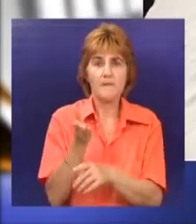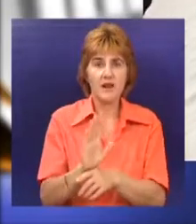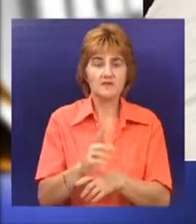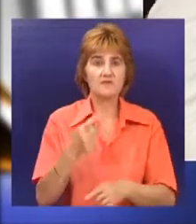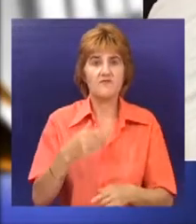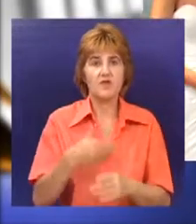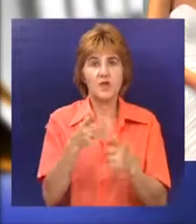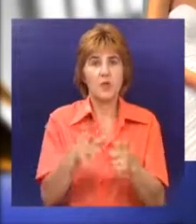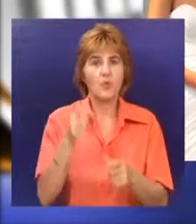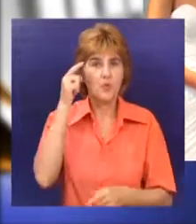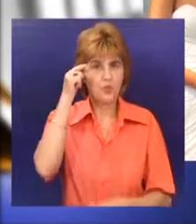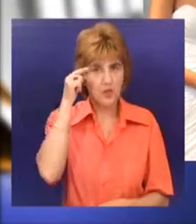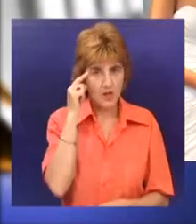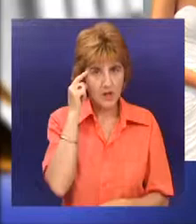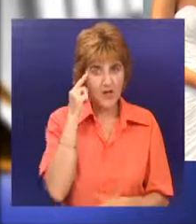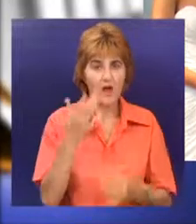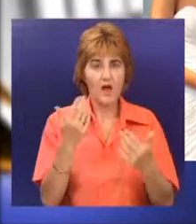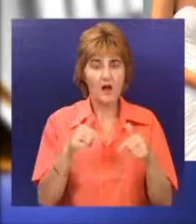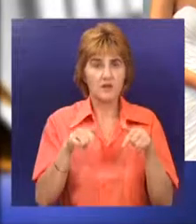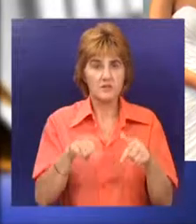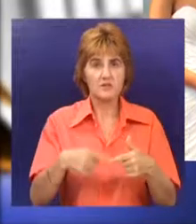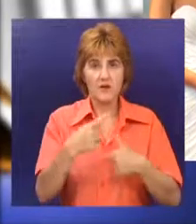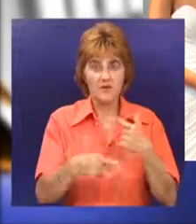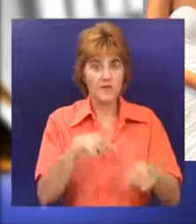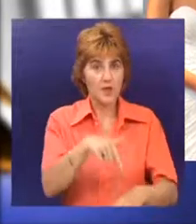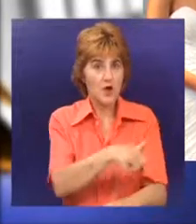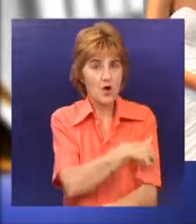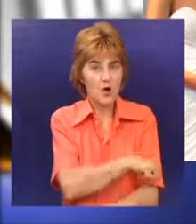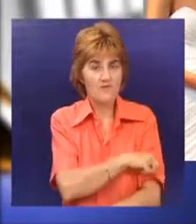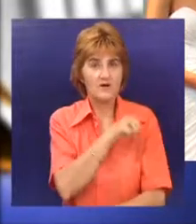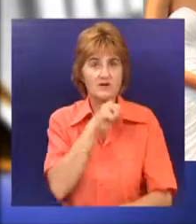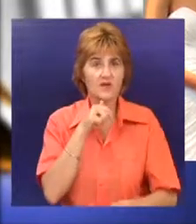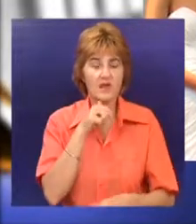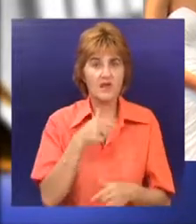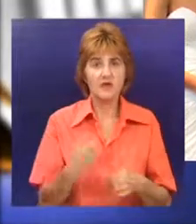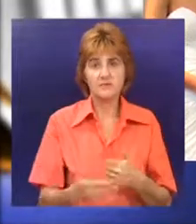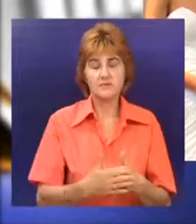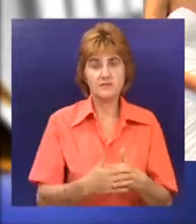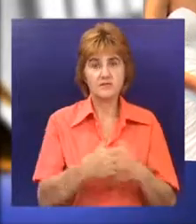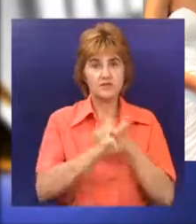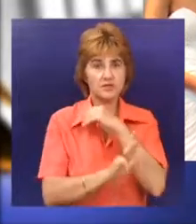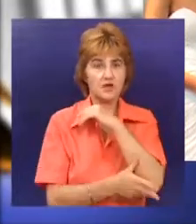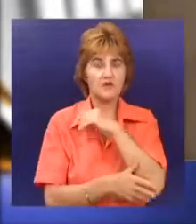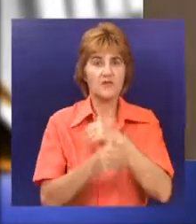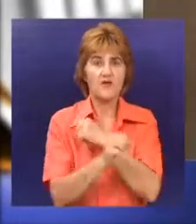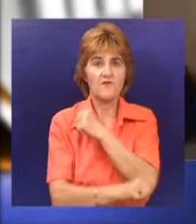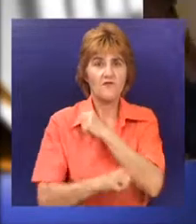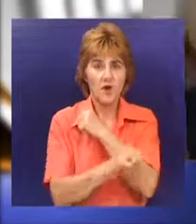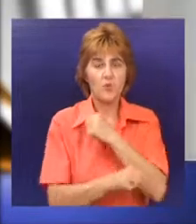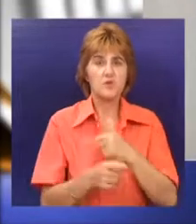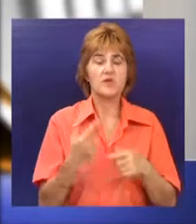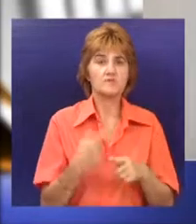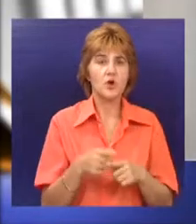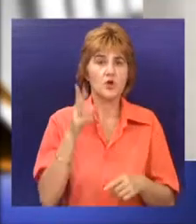Kini. Njena naslednica, Miss Srbije za 2011. je studentkinja završne godine književnosti Milica Tepavac iz Novog